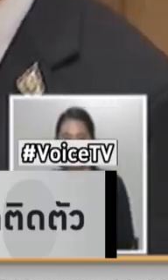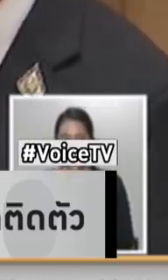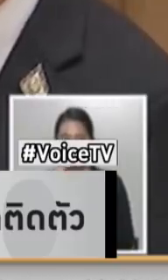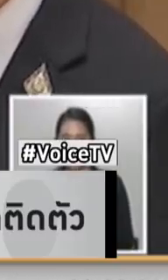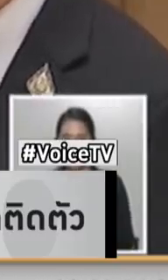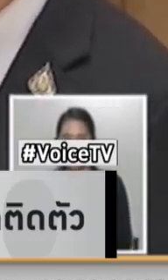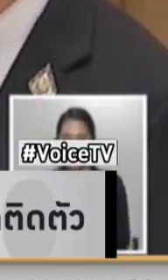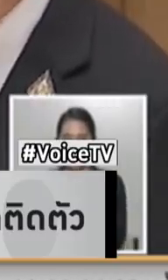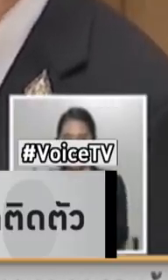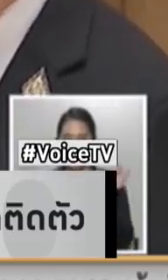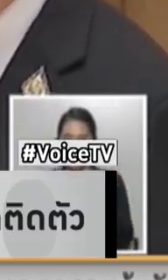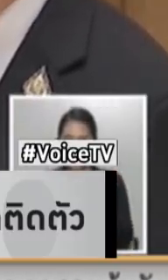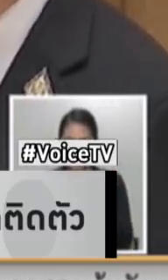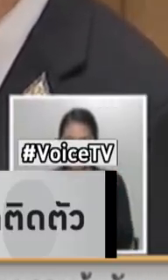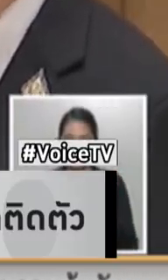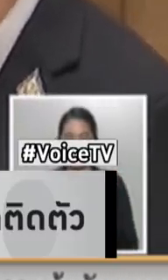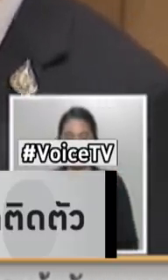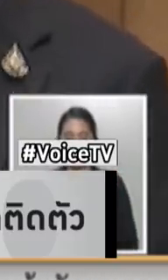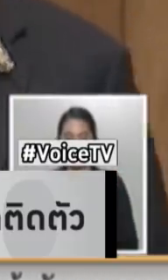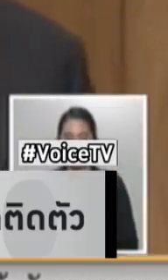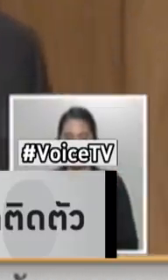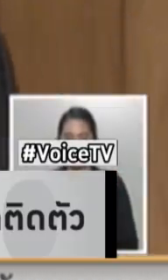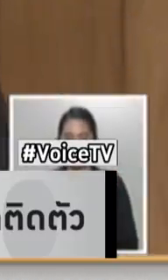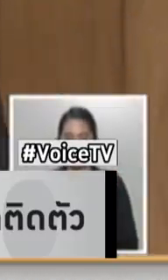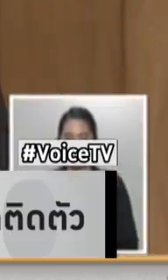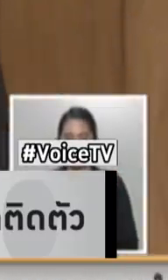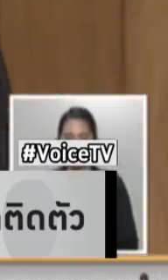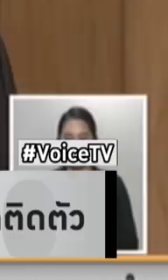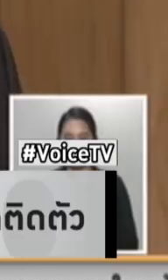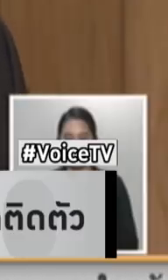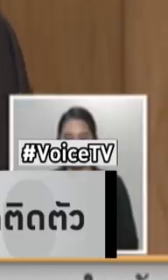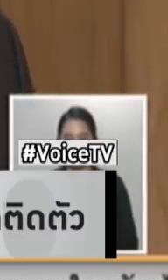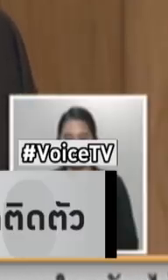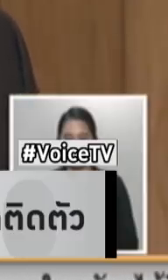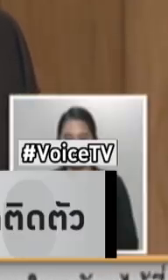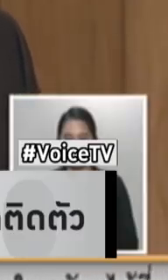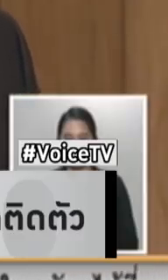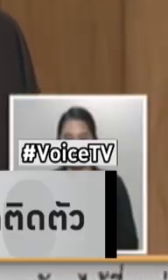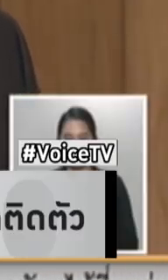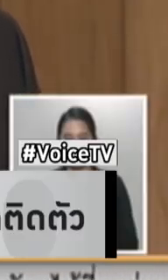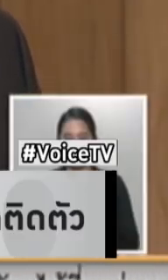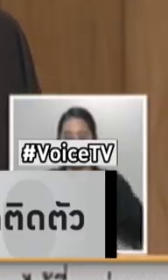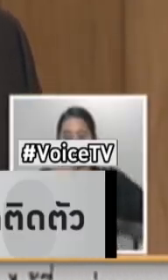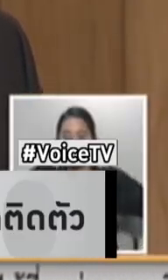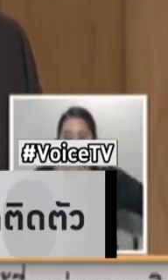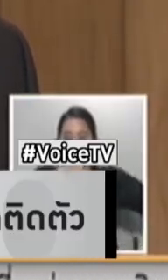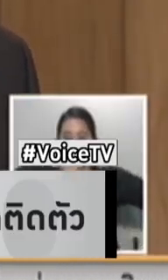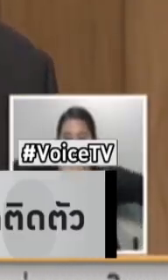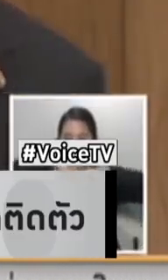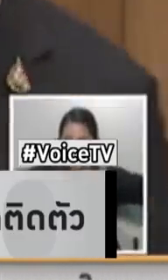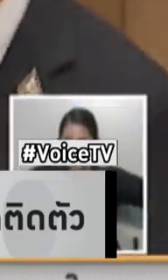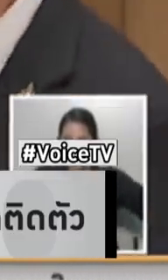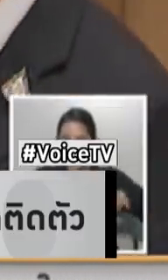าติทำไมไม่เห็นใจเขาเอาแต่เรื่องไร้สาระมาสาดใส่กันผมอยู่กับปัจจุบันผมโชคดีสุดใช้เวลานี้มาชี้แจงเรื่องในอดีตเมื่อ20